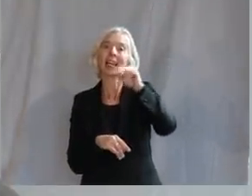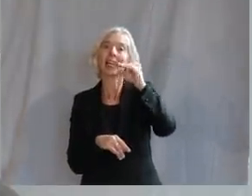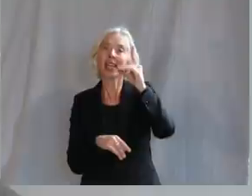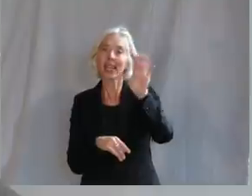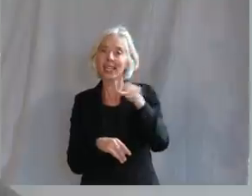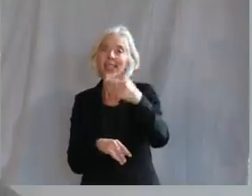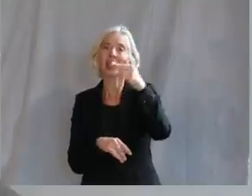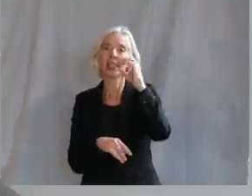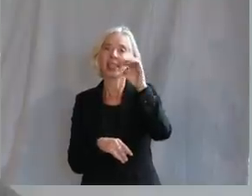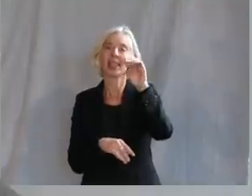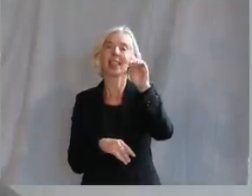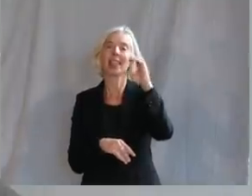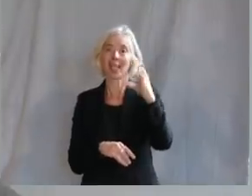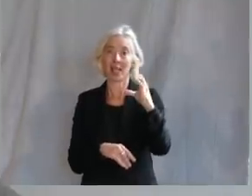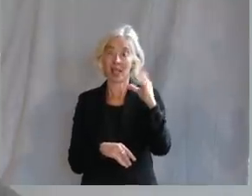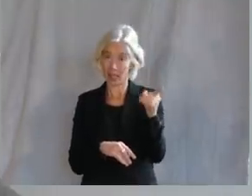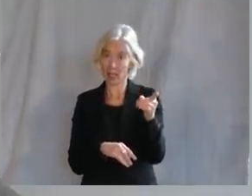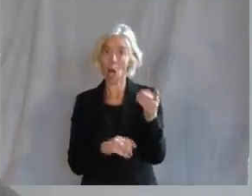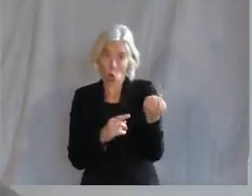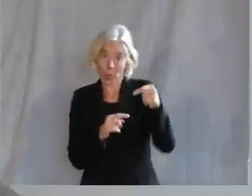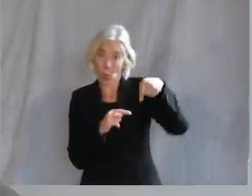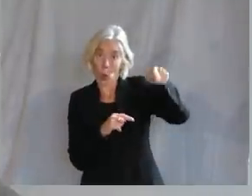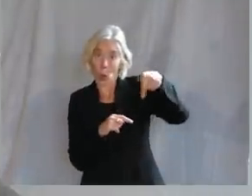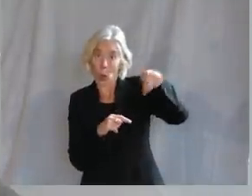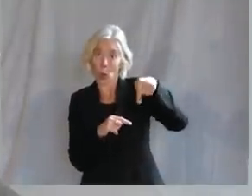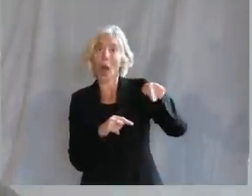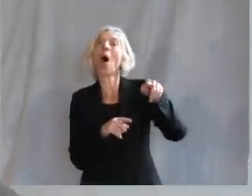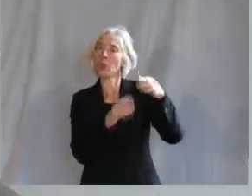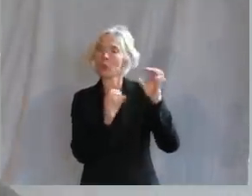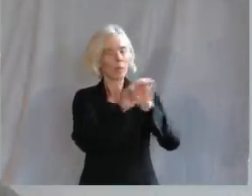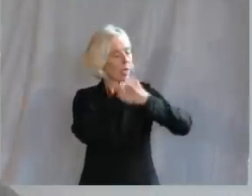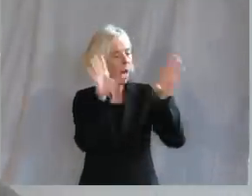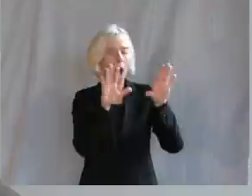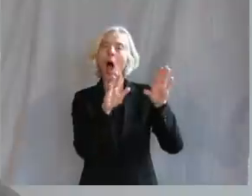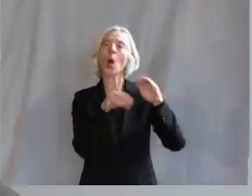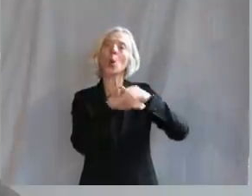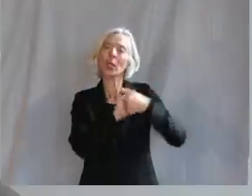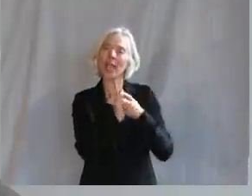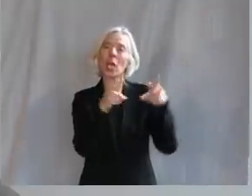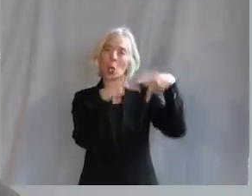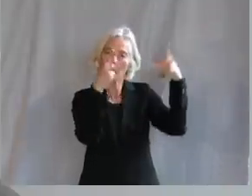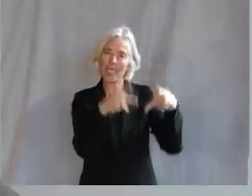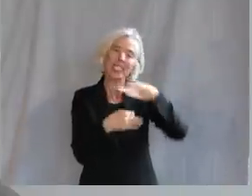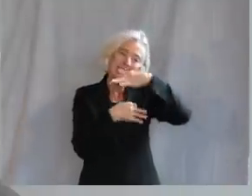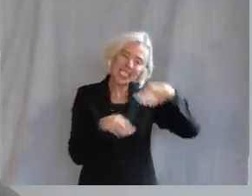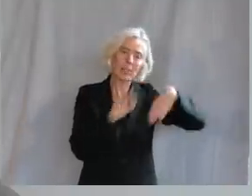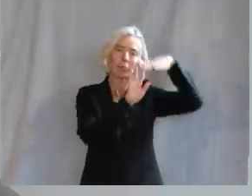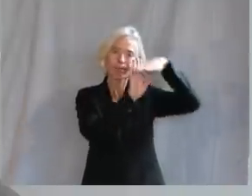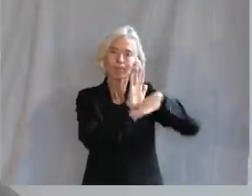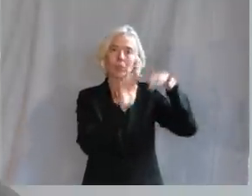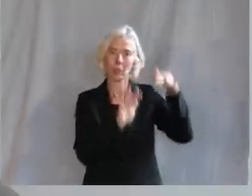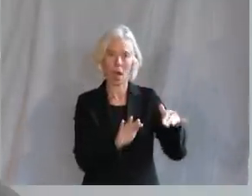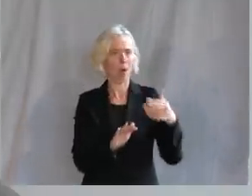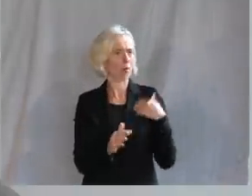entsprechende Hygienekonzepte mit unseren Behörden auch abgestimmt hat, sodass wir da momentan keine Notwendigkeit sehen,